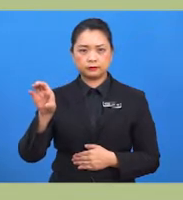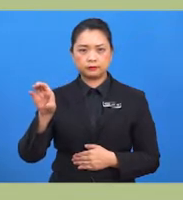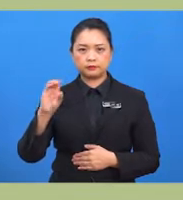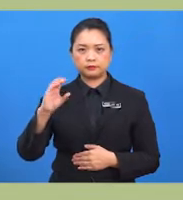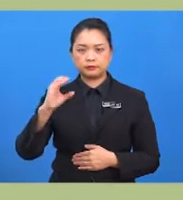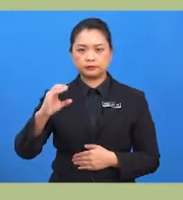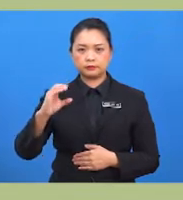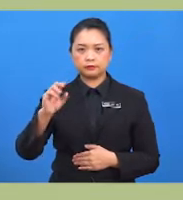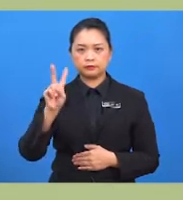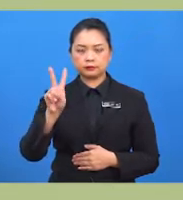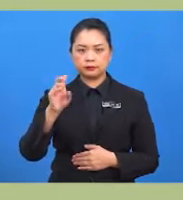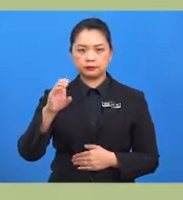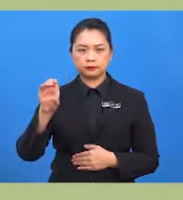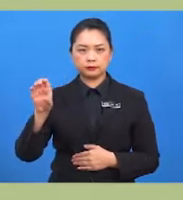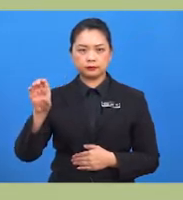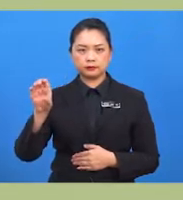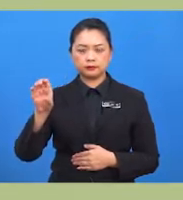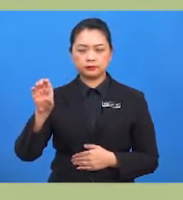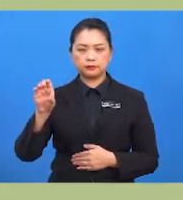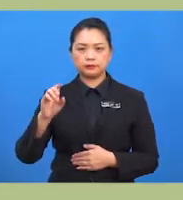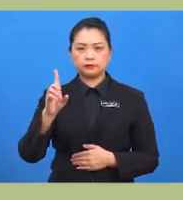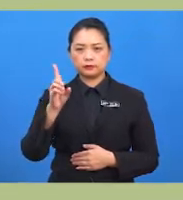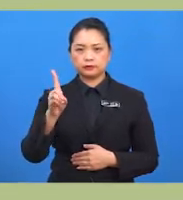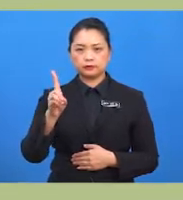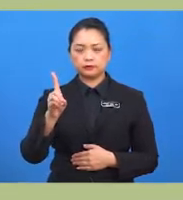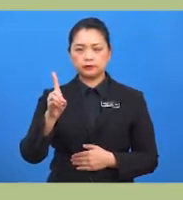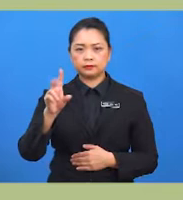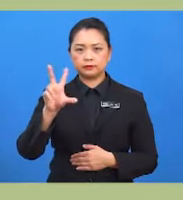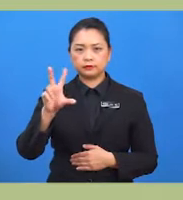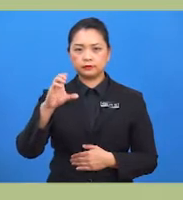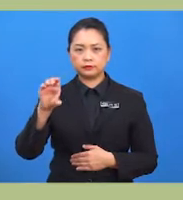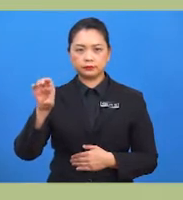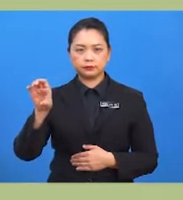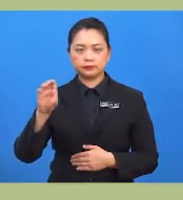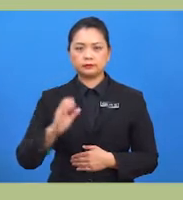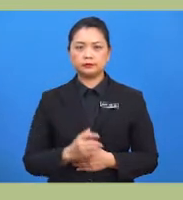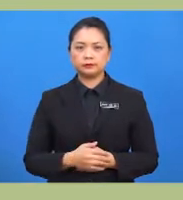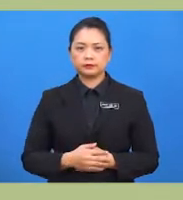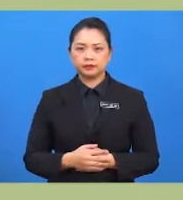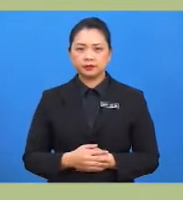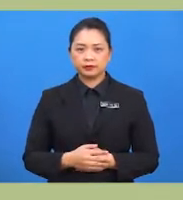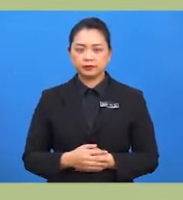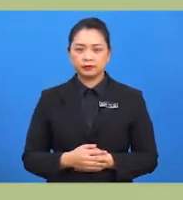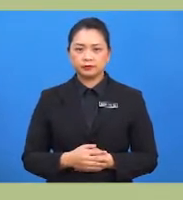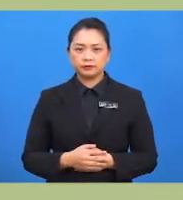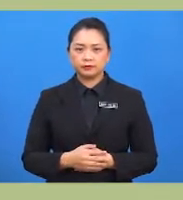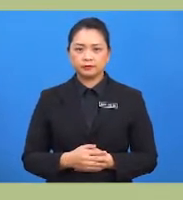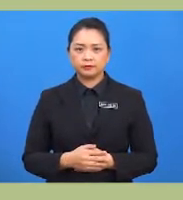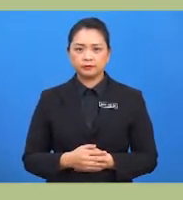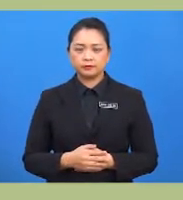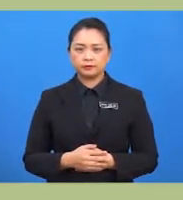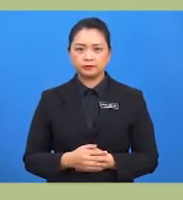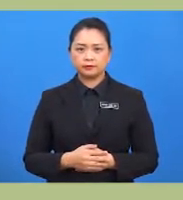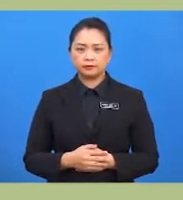cm padu C200 cm padu dan di 300 cm padung